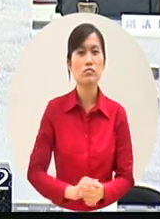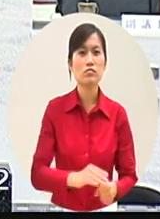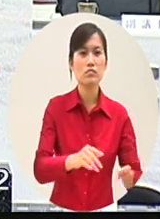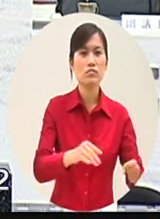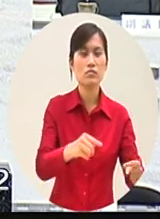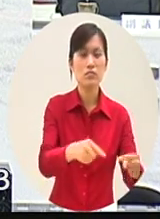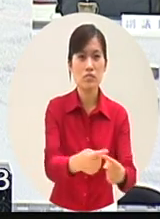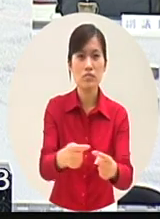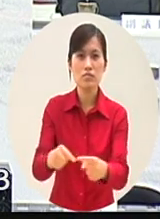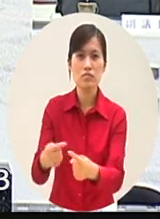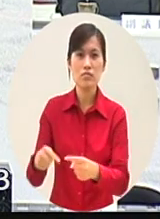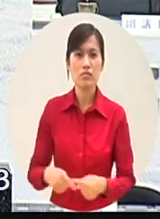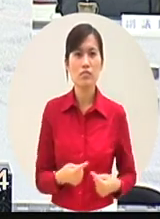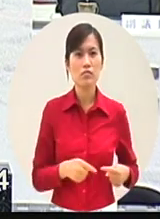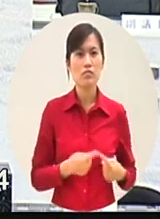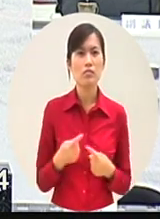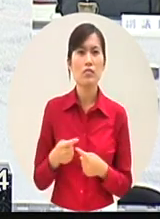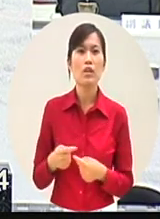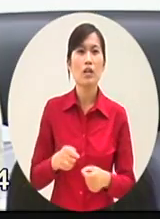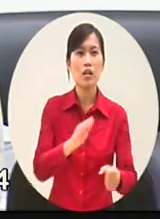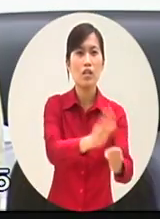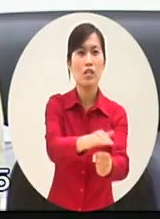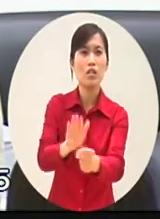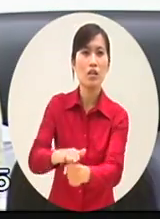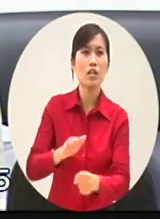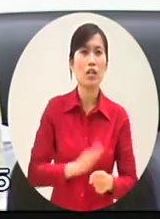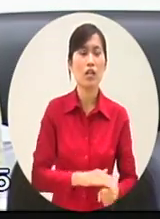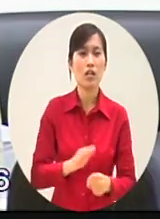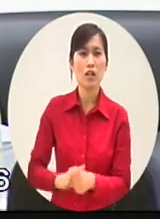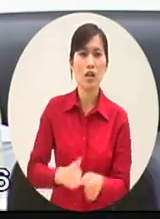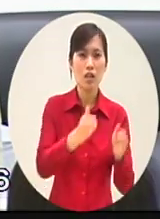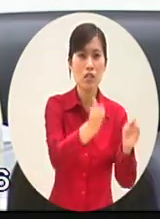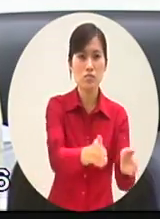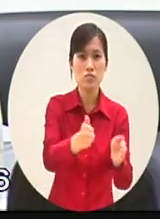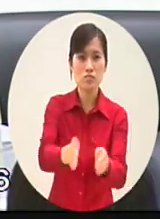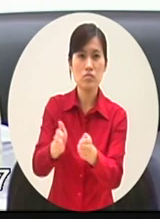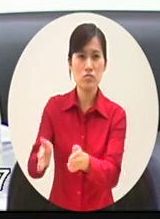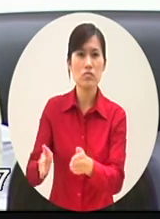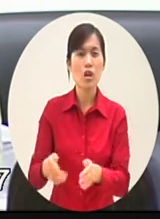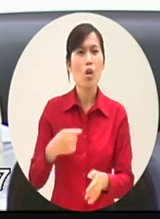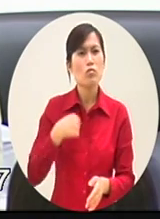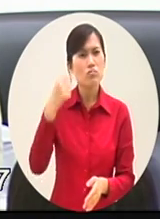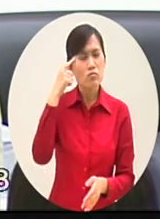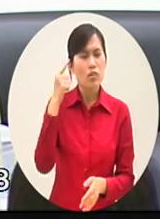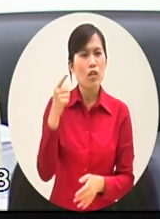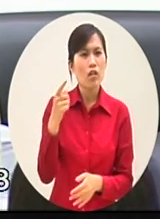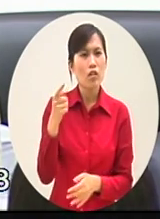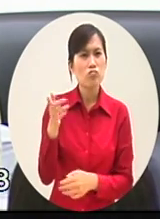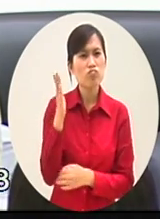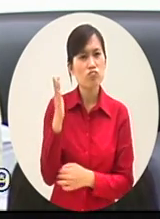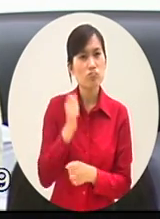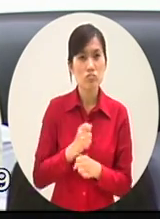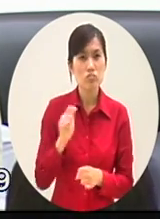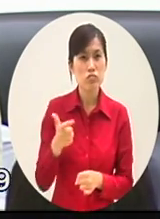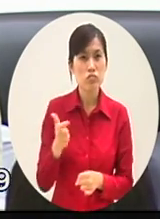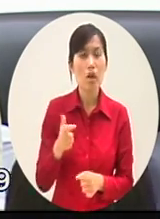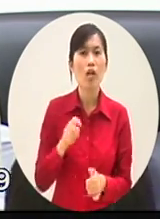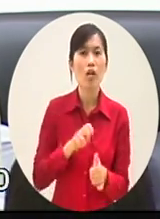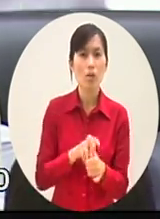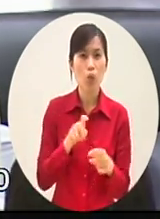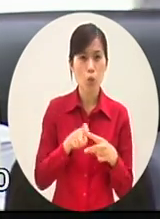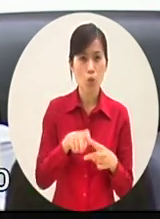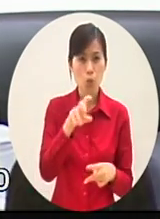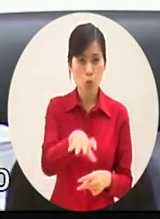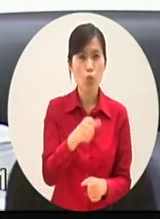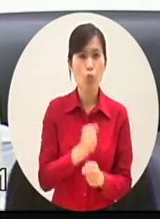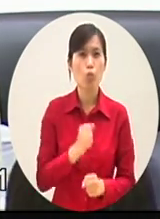告。 那一条那时候好像听说也不是我们市政府做的，好像是不是自来水还是？ 那两公处走。 两公处走诶嘛，对